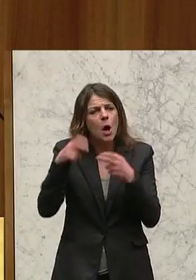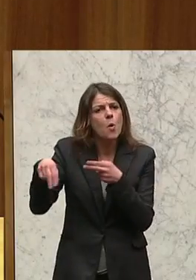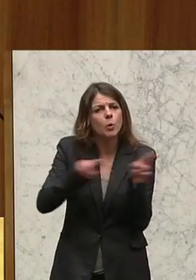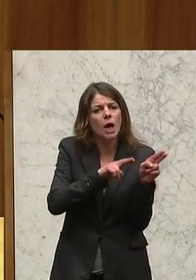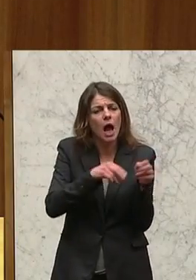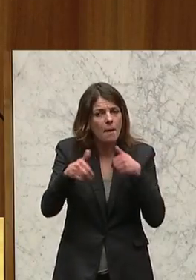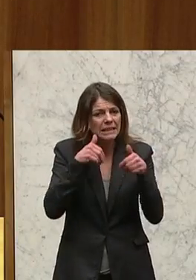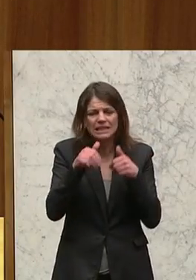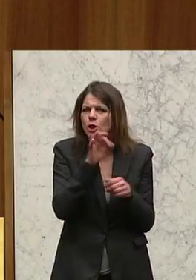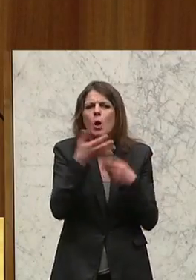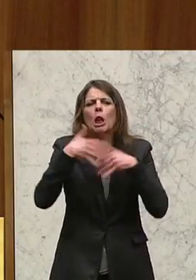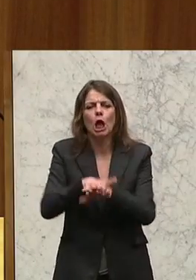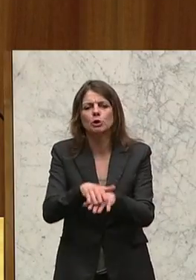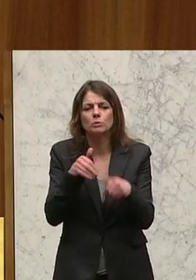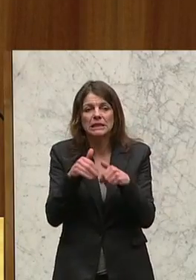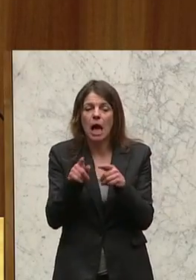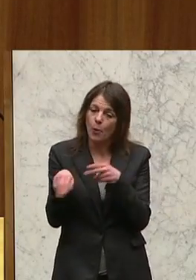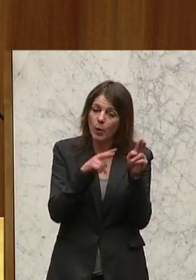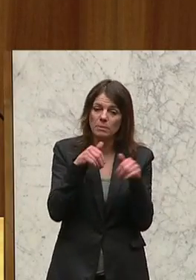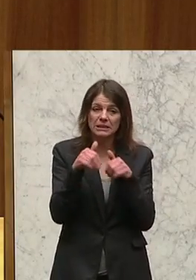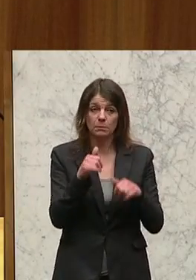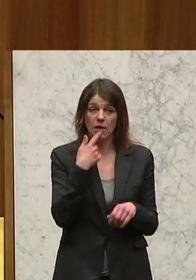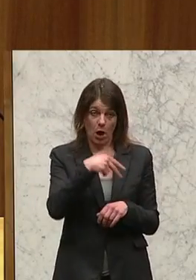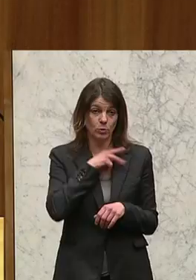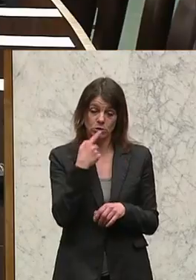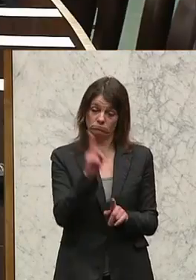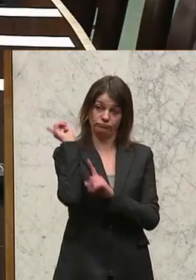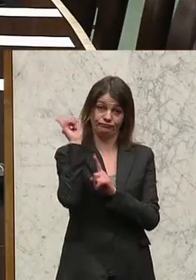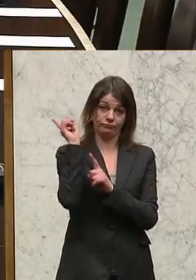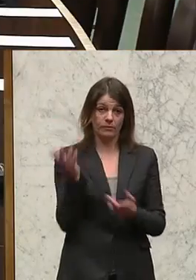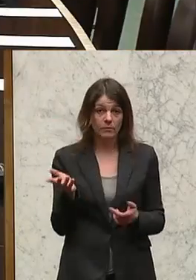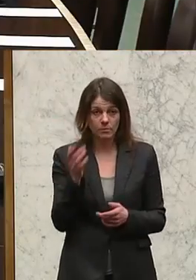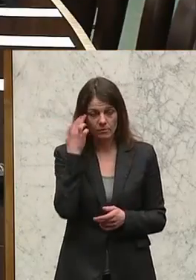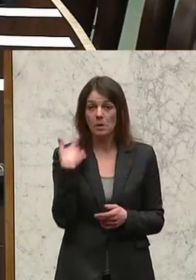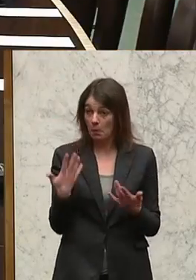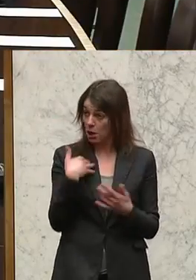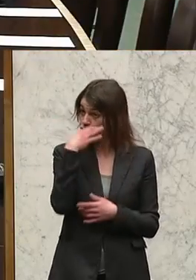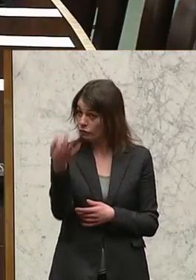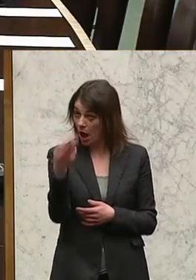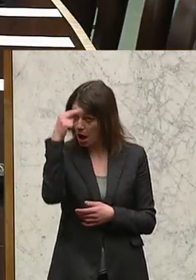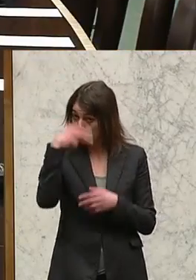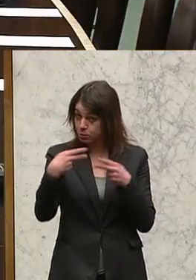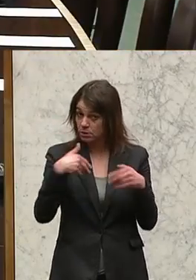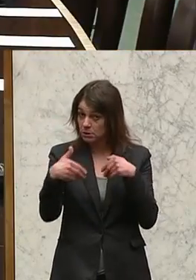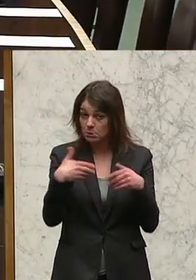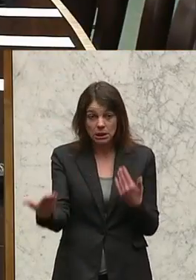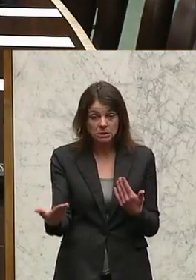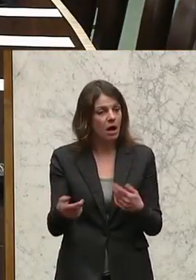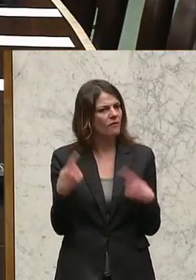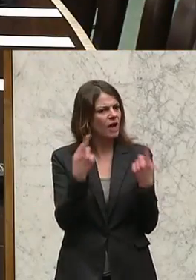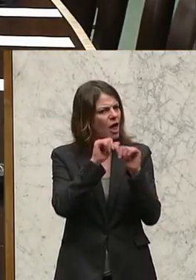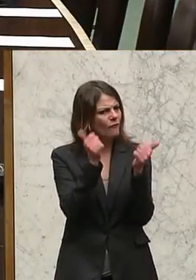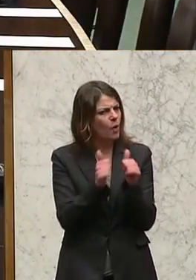nur Integrationsminister. Dann schiebt er die Verantwortung immer auf Sie. Deshalb frage ich jetzt auch Sie, Herr Bundesminister, in welcher